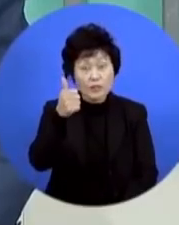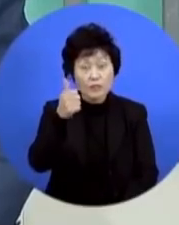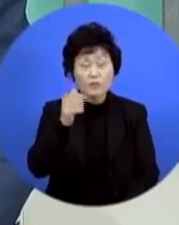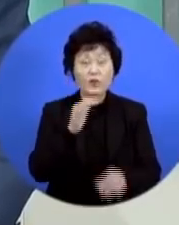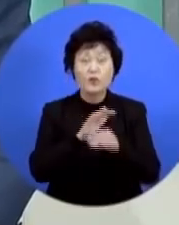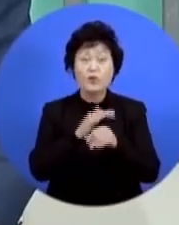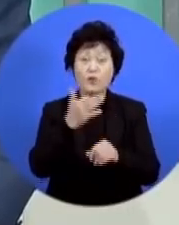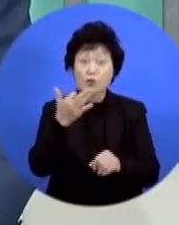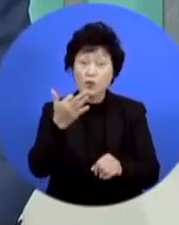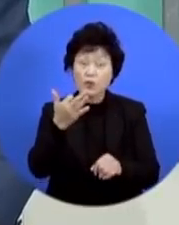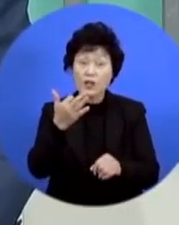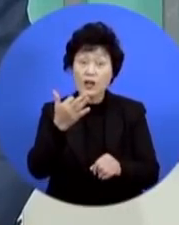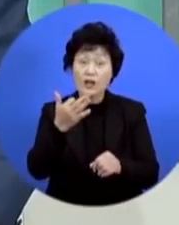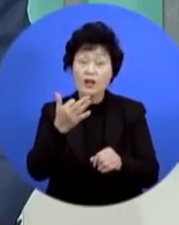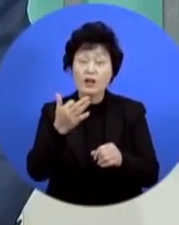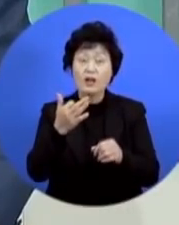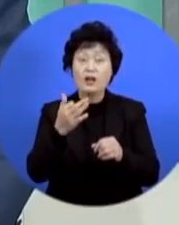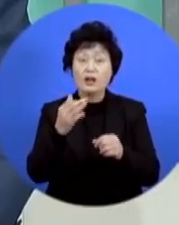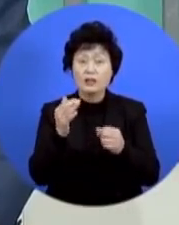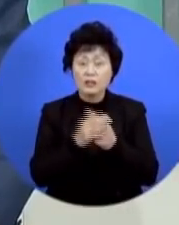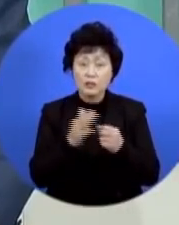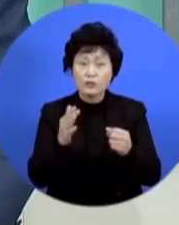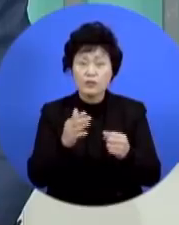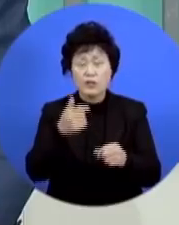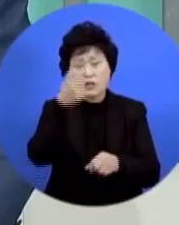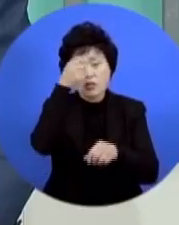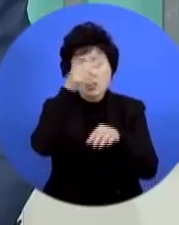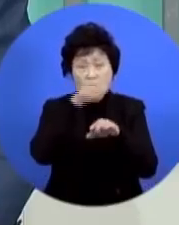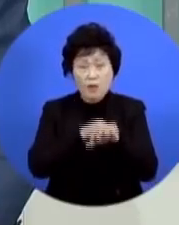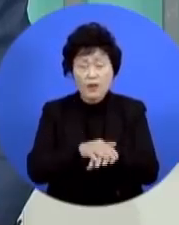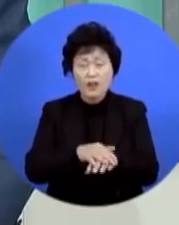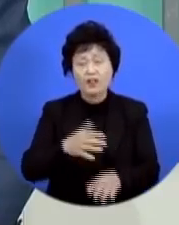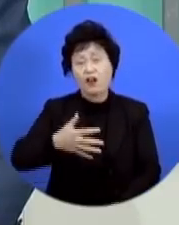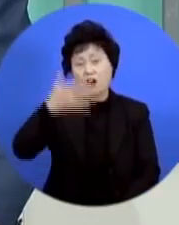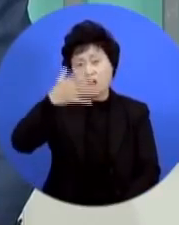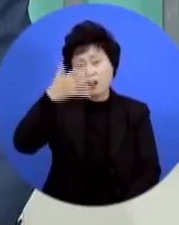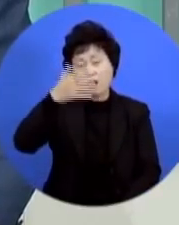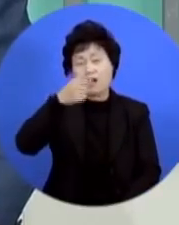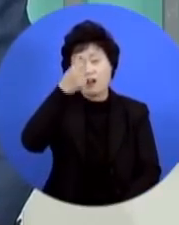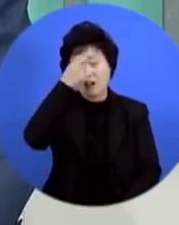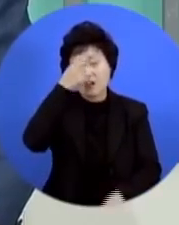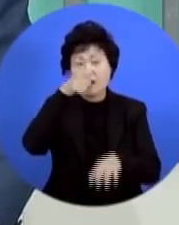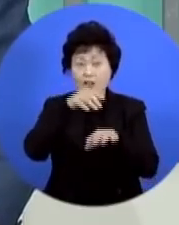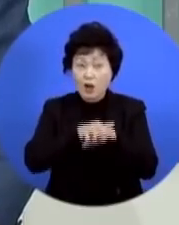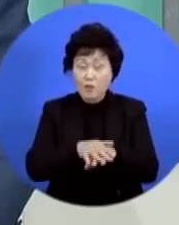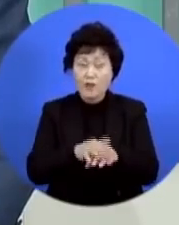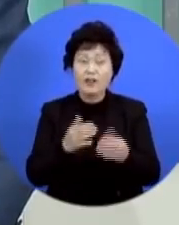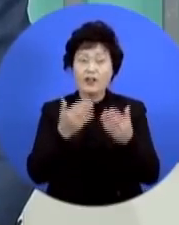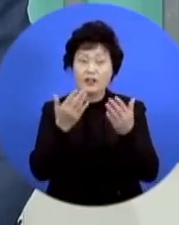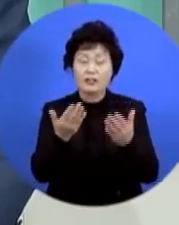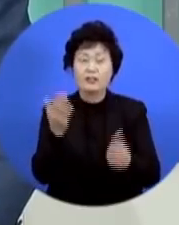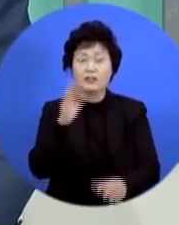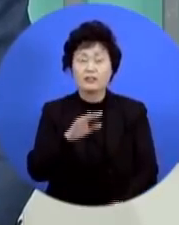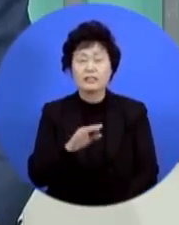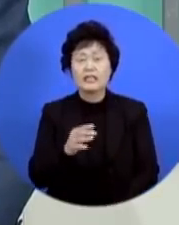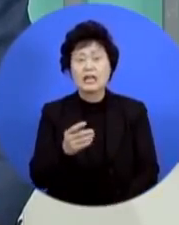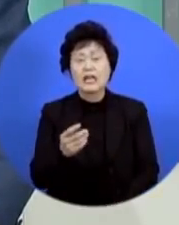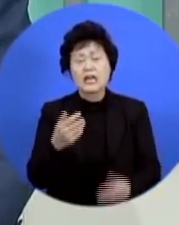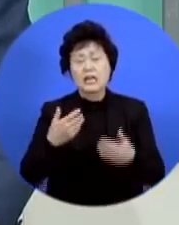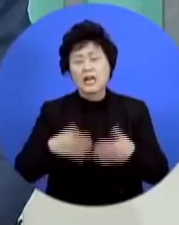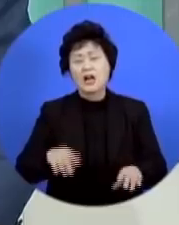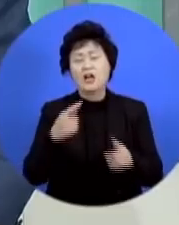코로나 사태도 사태로 이제 예배도 어떻게 보면은 이제 온라인 예배로 가다 네. 보니까 예. 미자립 교회나 이제 작은 교회들은